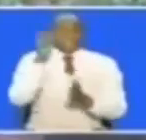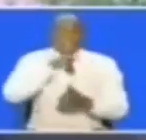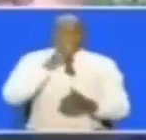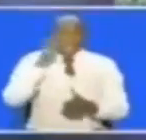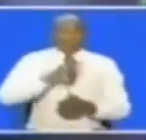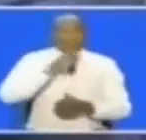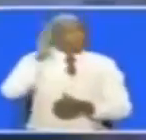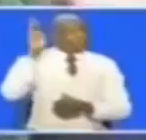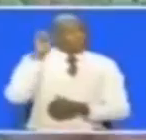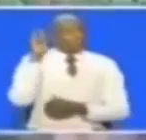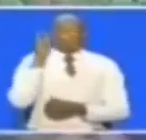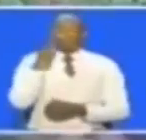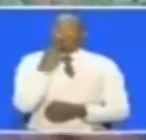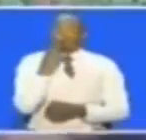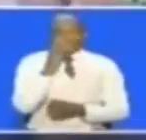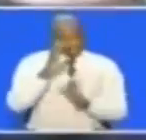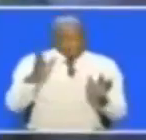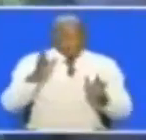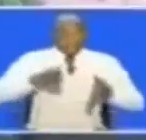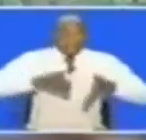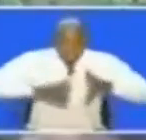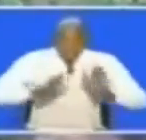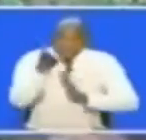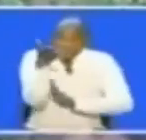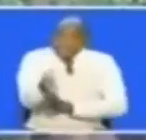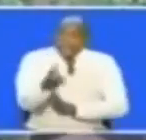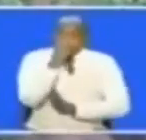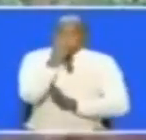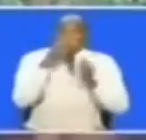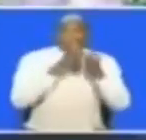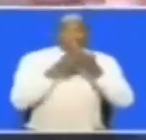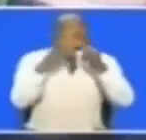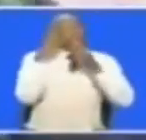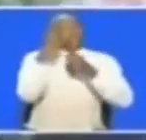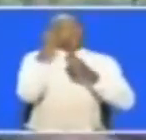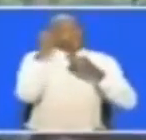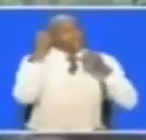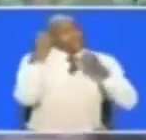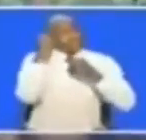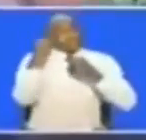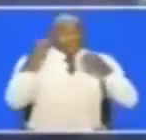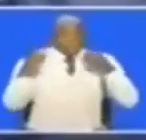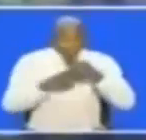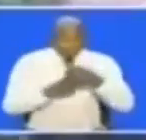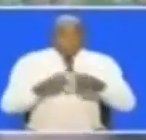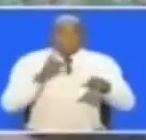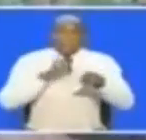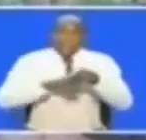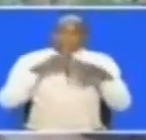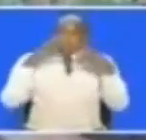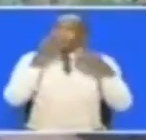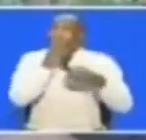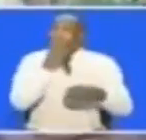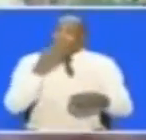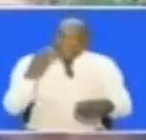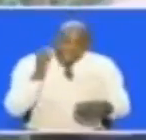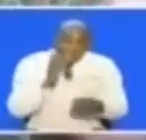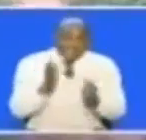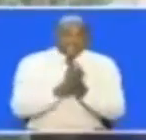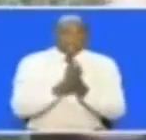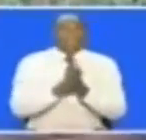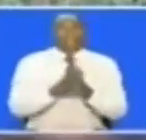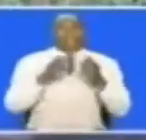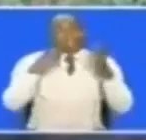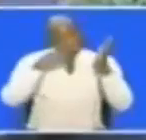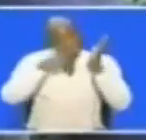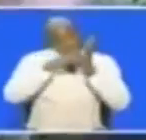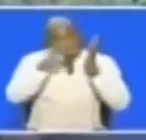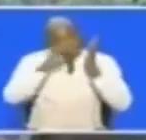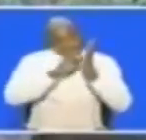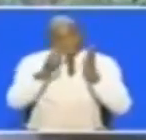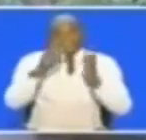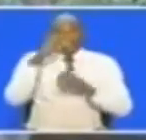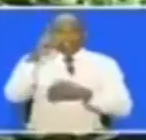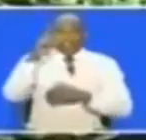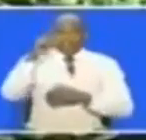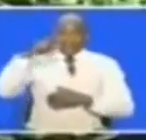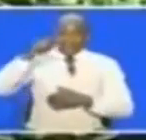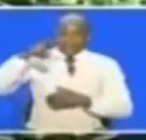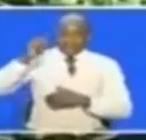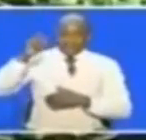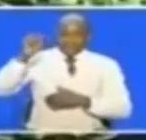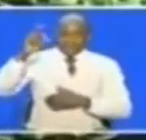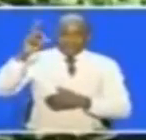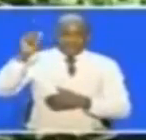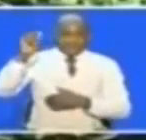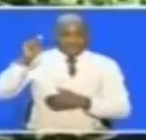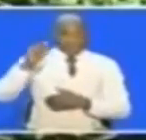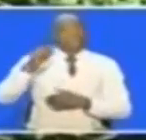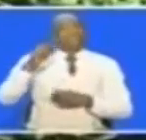Pokot, because it was born here in 1952 when Mse Jomo Kenyatta plus five others, the famous Kapenguria six, were here.